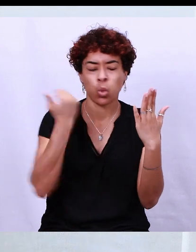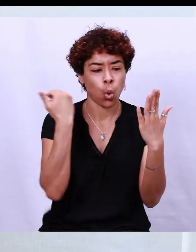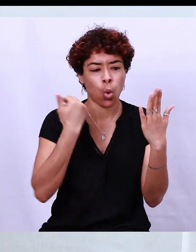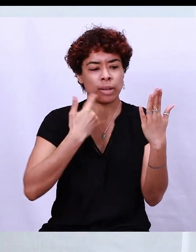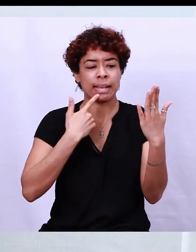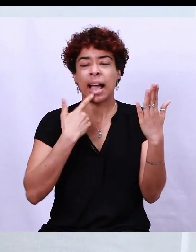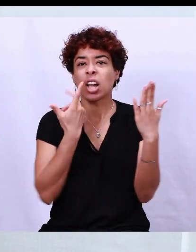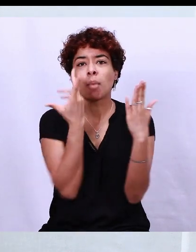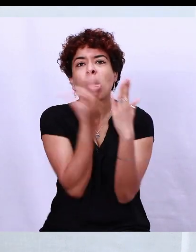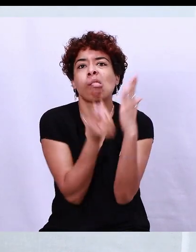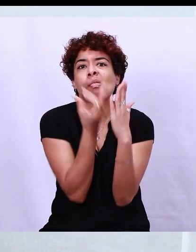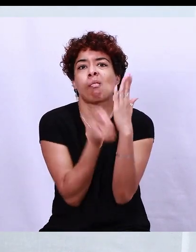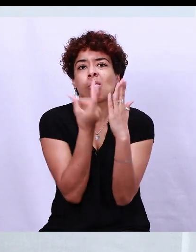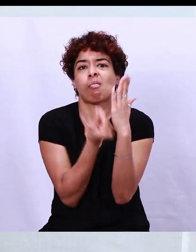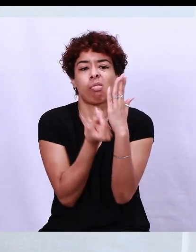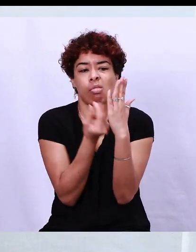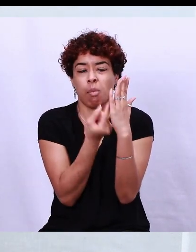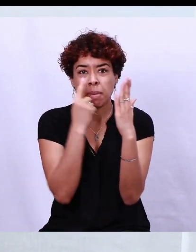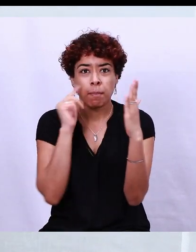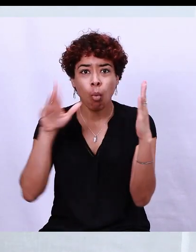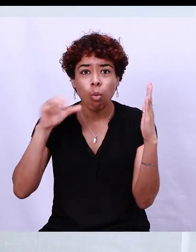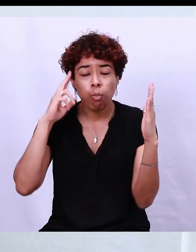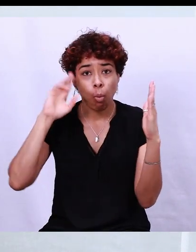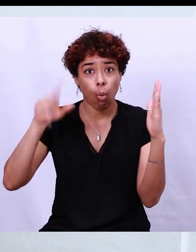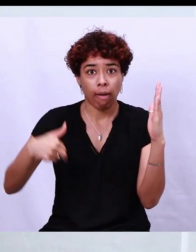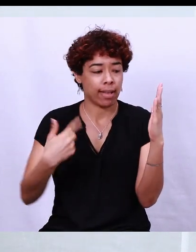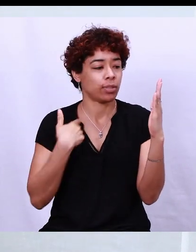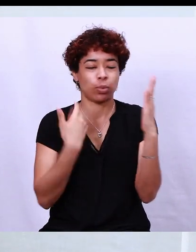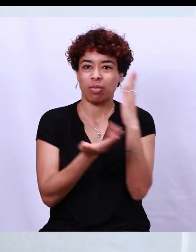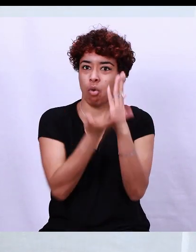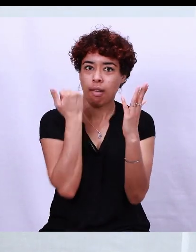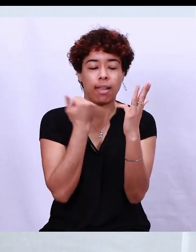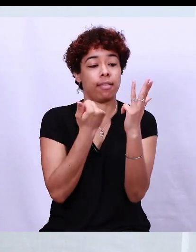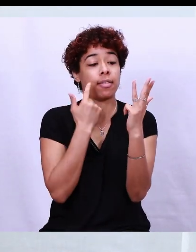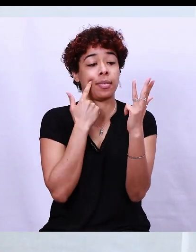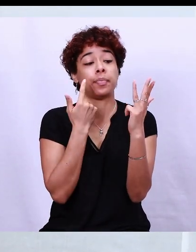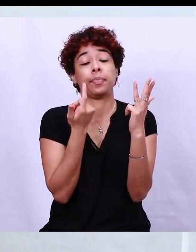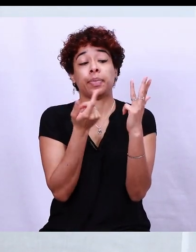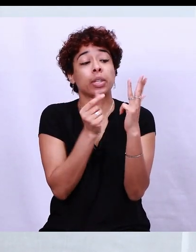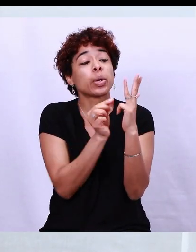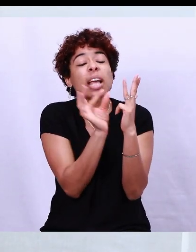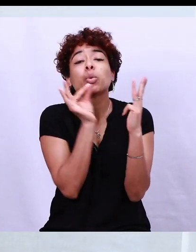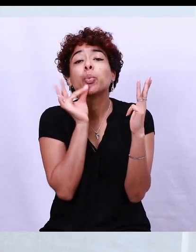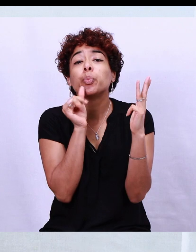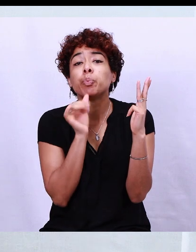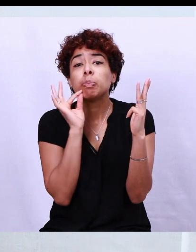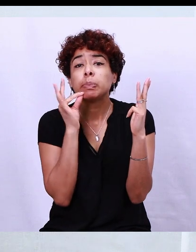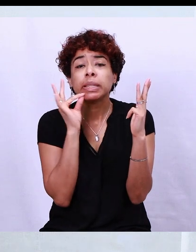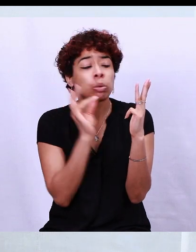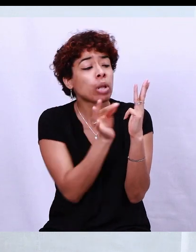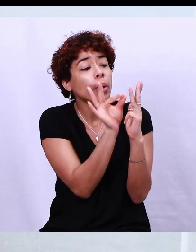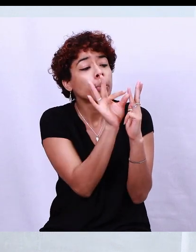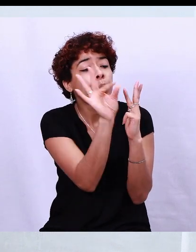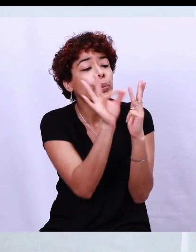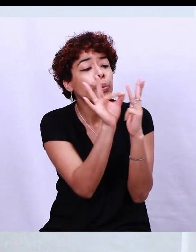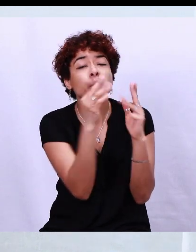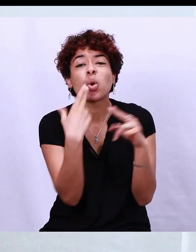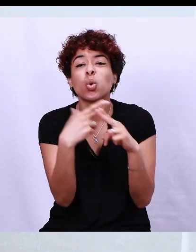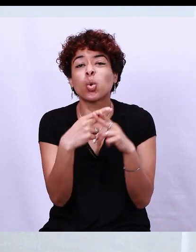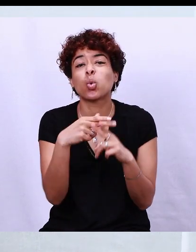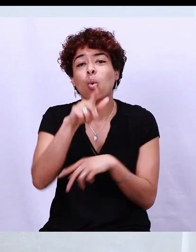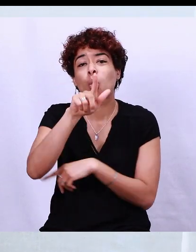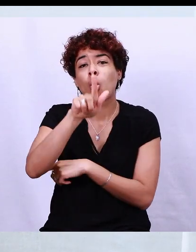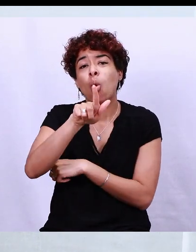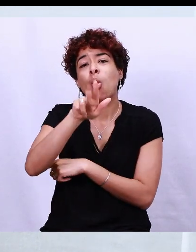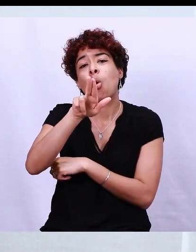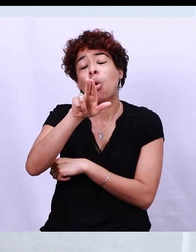qui prennent la sève, en fait, qui doit être nécessaire pour produire du fruit. Ces petites branches, en fait, elles ont un nom. Chez les vignerons, ça s'appelle les